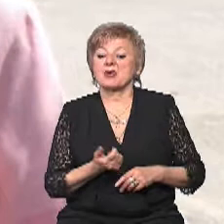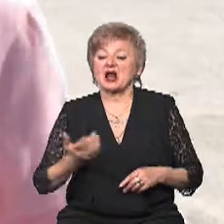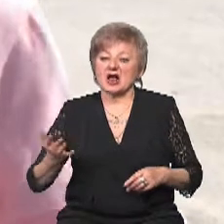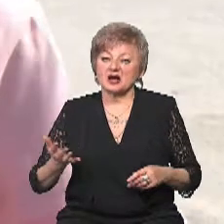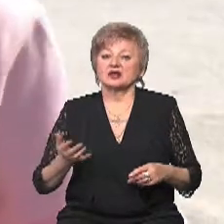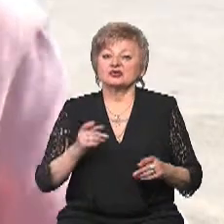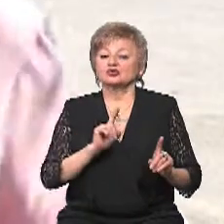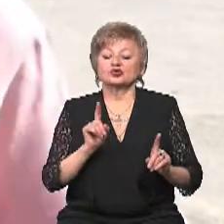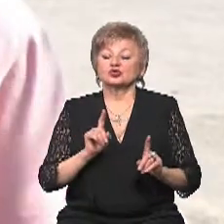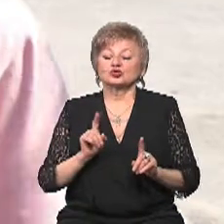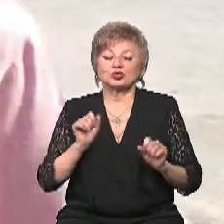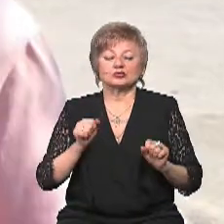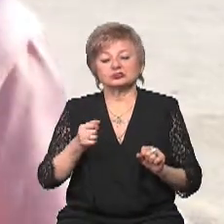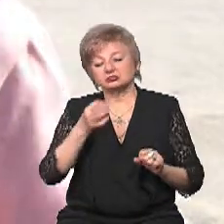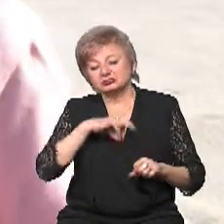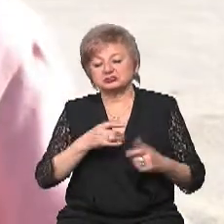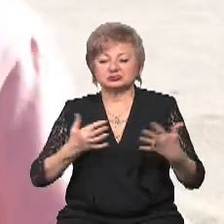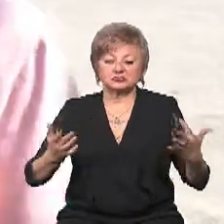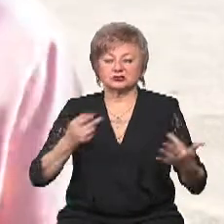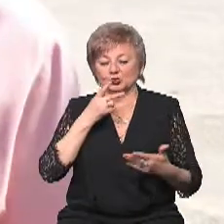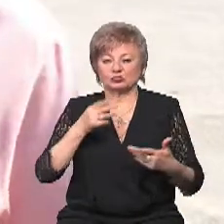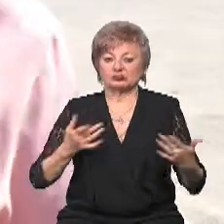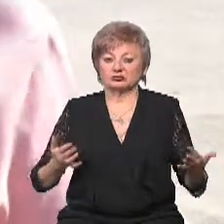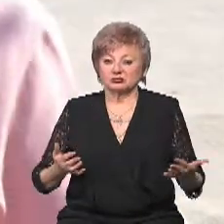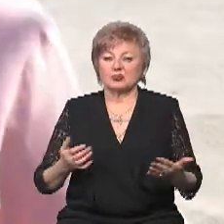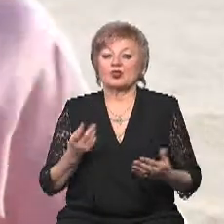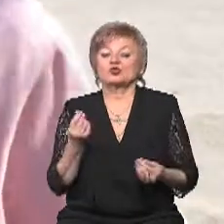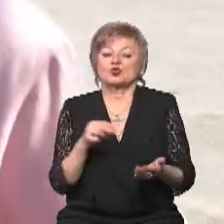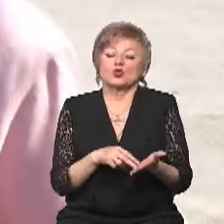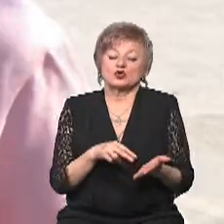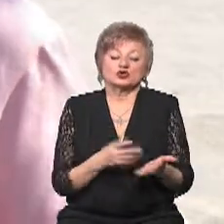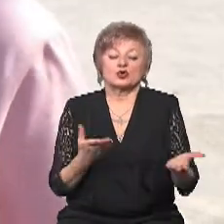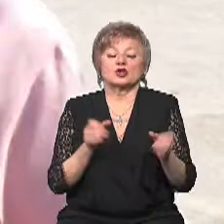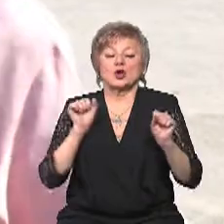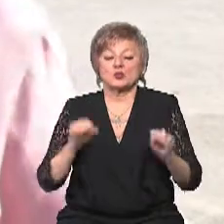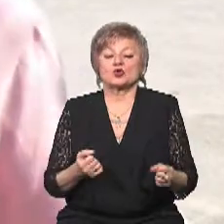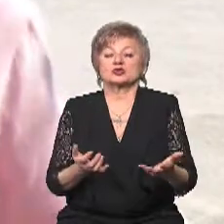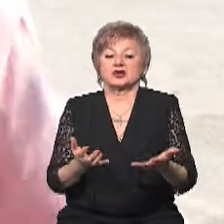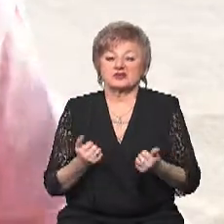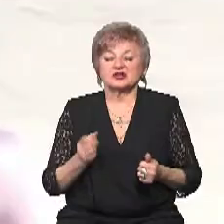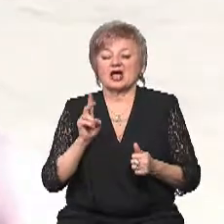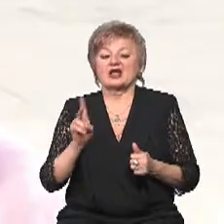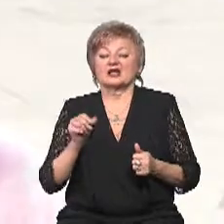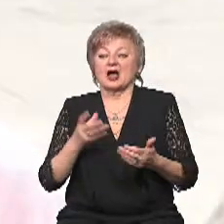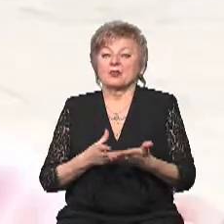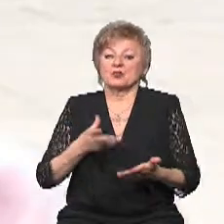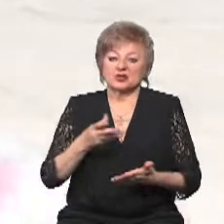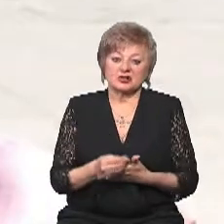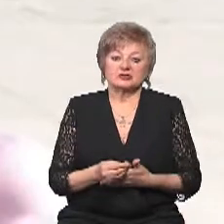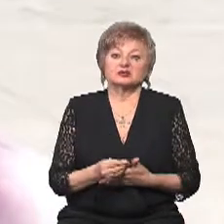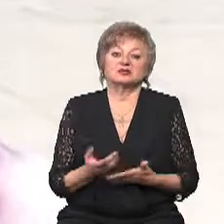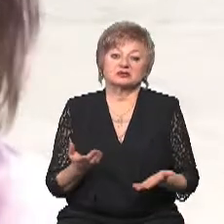наркотичних препаратів, скільки вони коштують, де їх можна отримати, як оплатити. Ми купили на